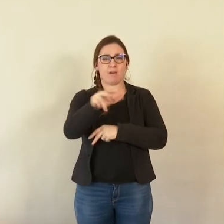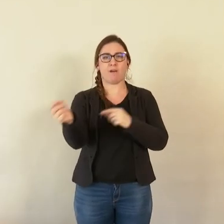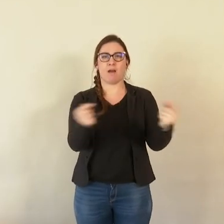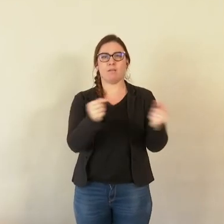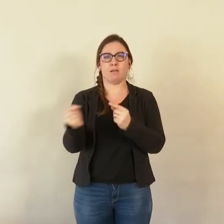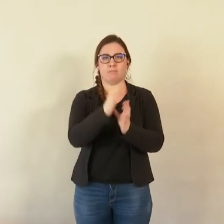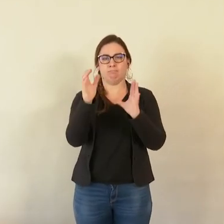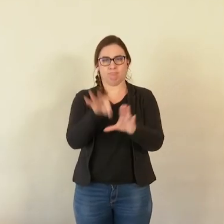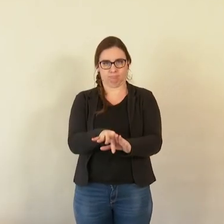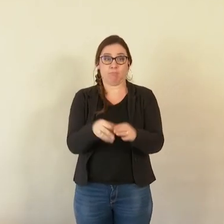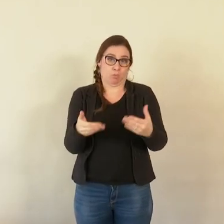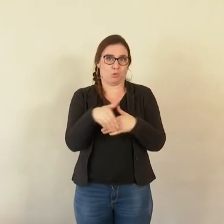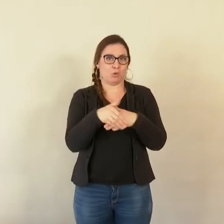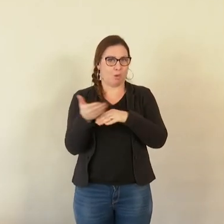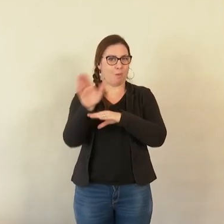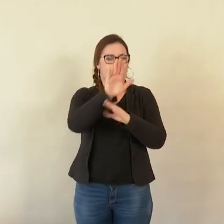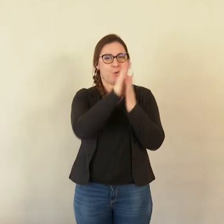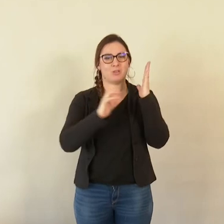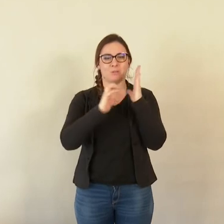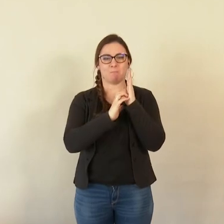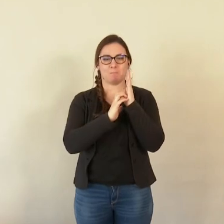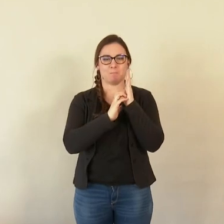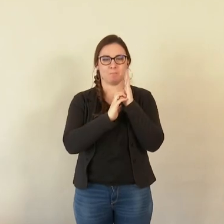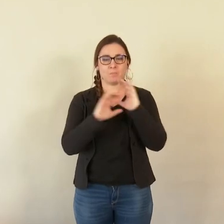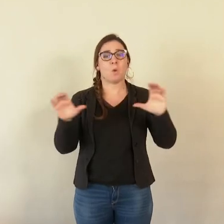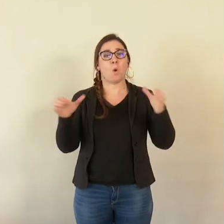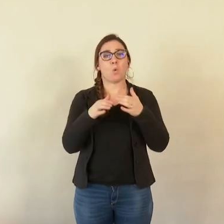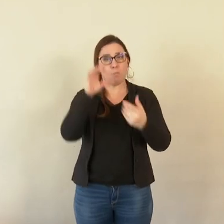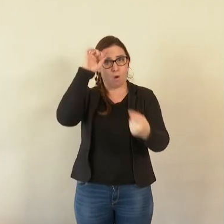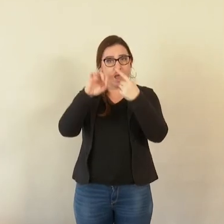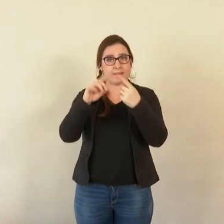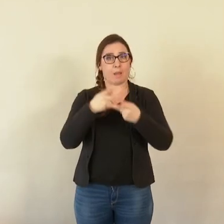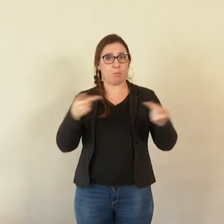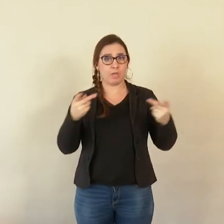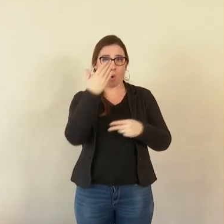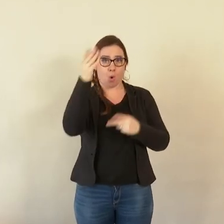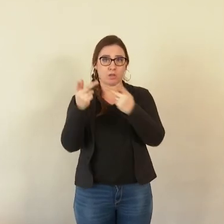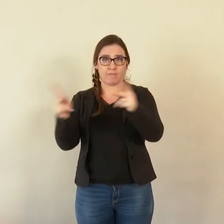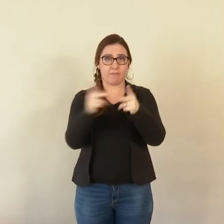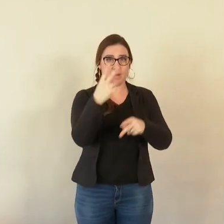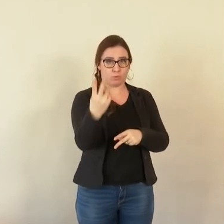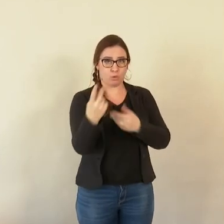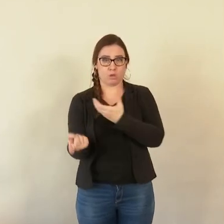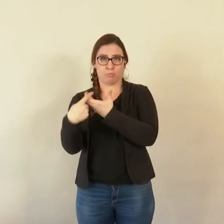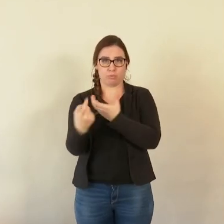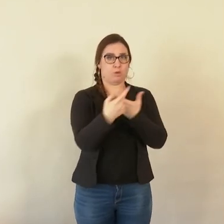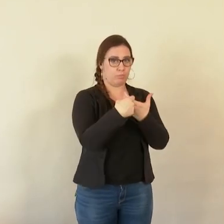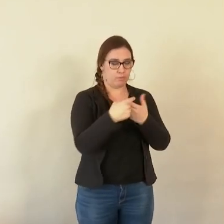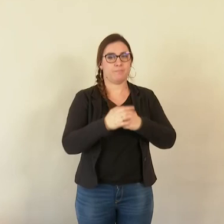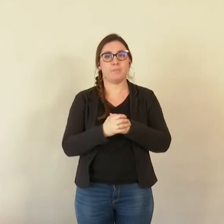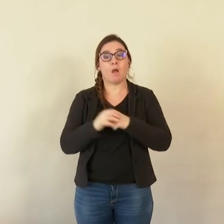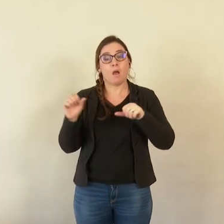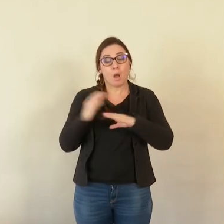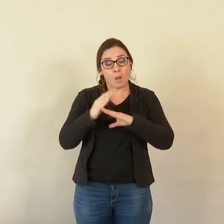municipal ce soir un groupement d'intérêt public avec deux autres communes de l'agglomération dont les premiers jalons seront donc